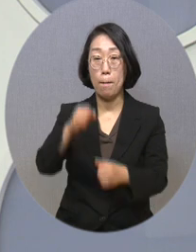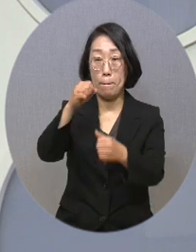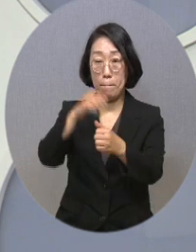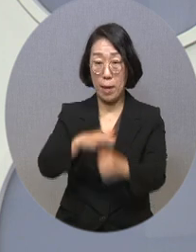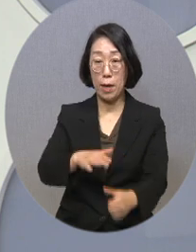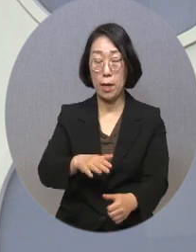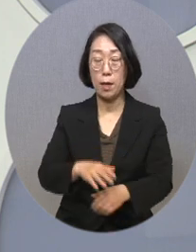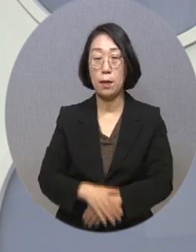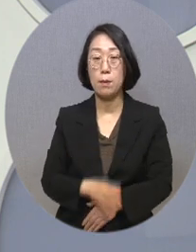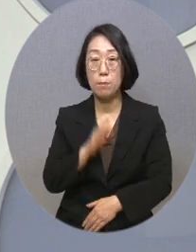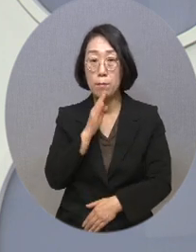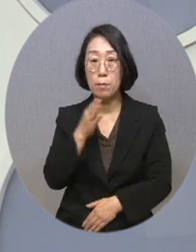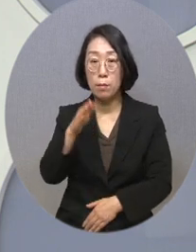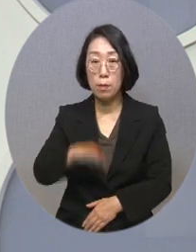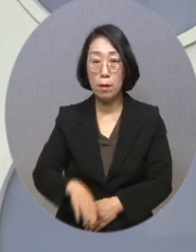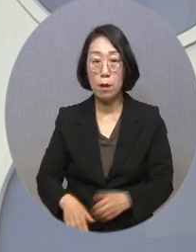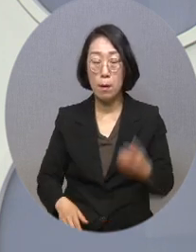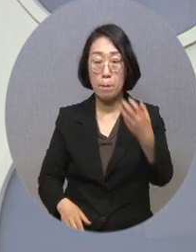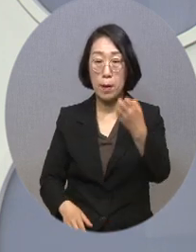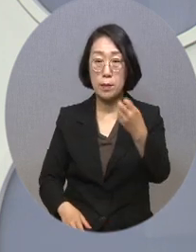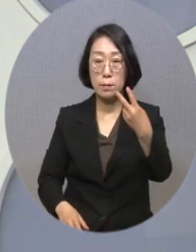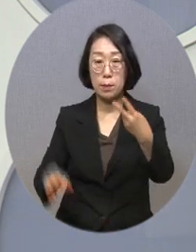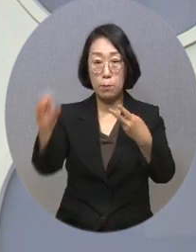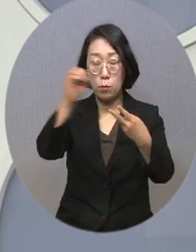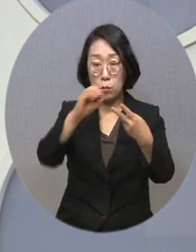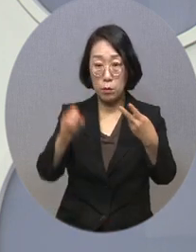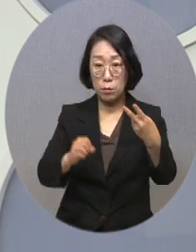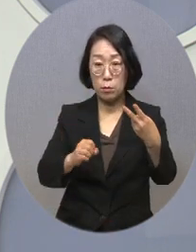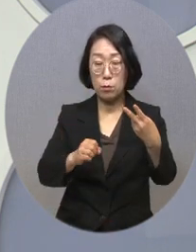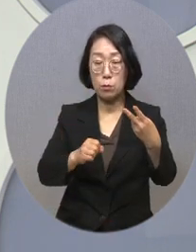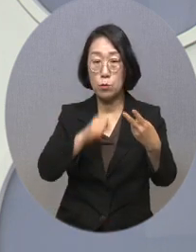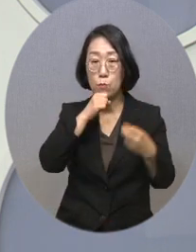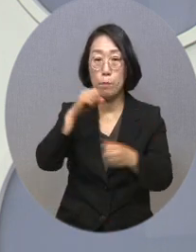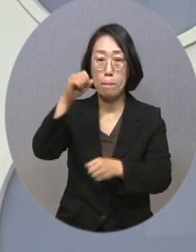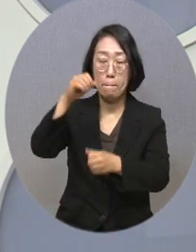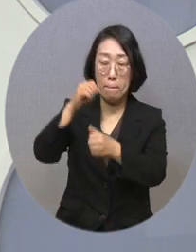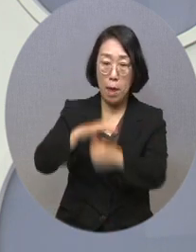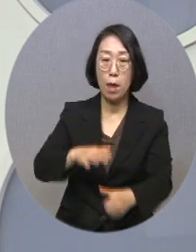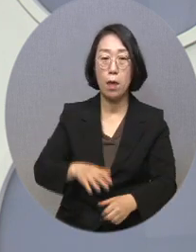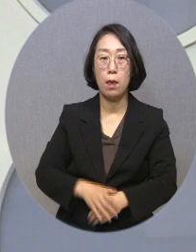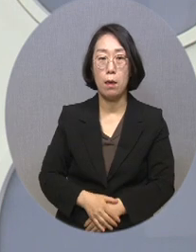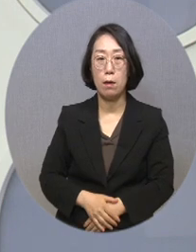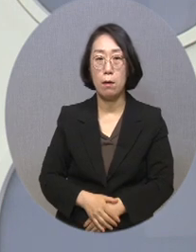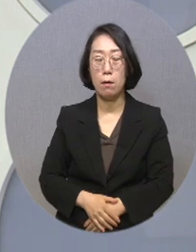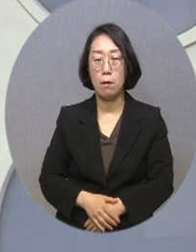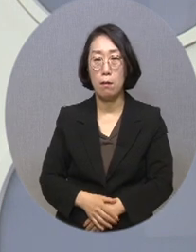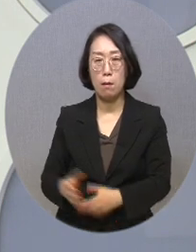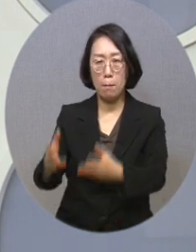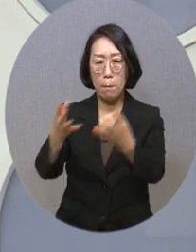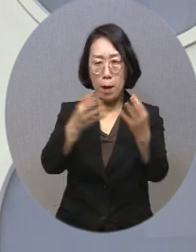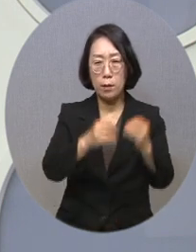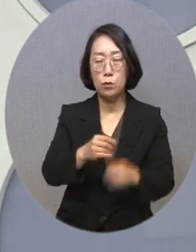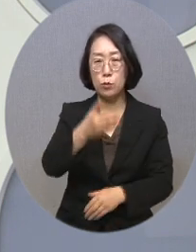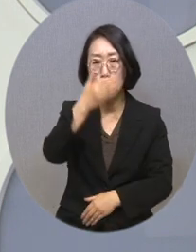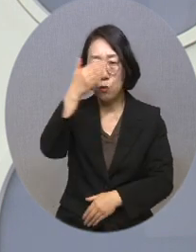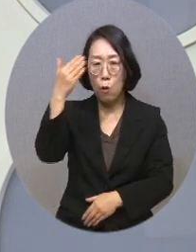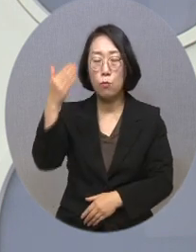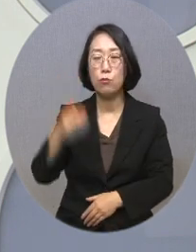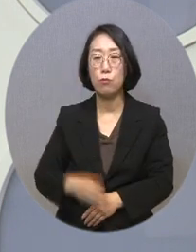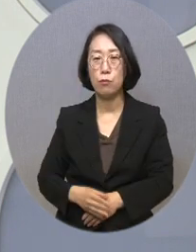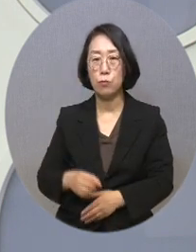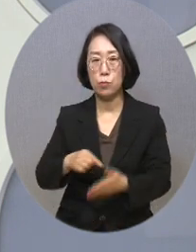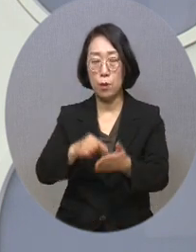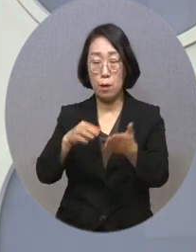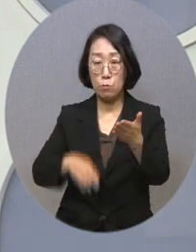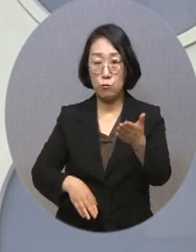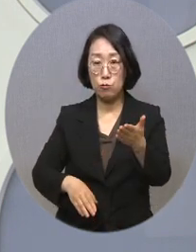과락으로 되는데 예. 그 82%가 과락으로 이렇게 있다 보니까 이제 많은 그런 그 이제 젊은